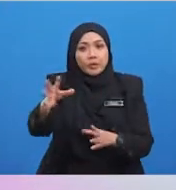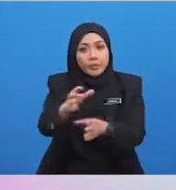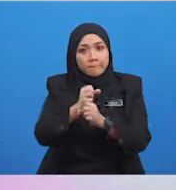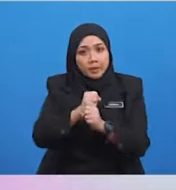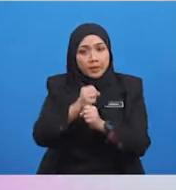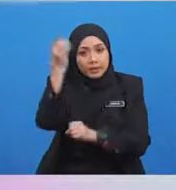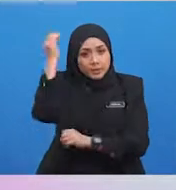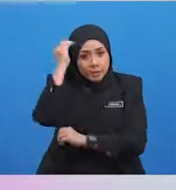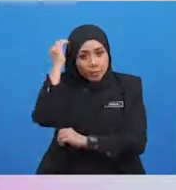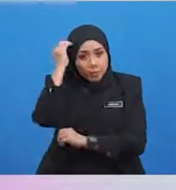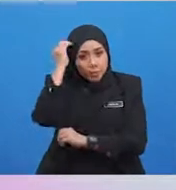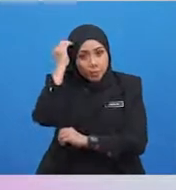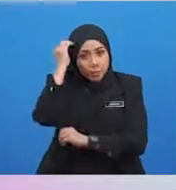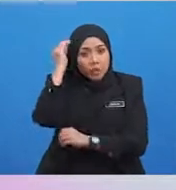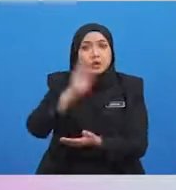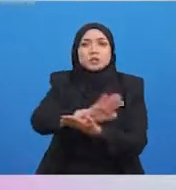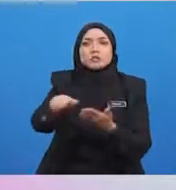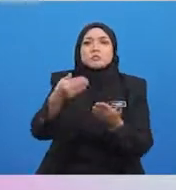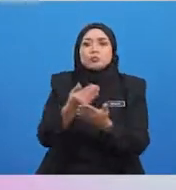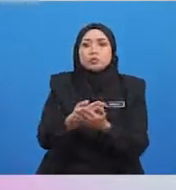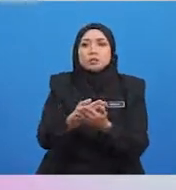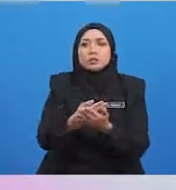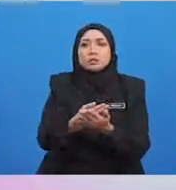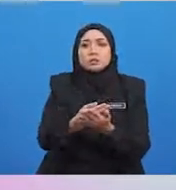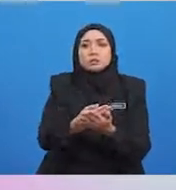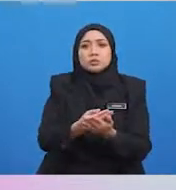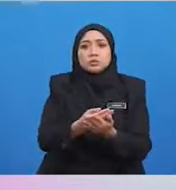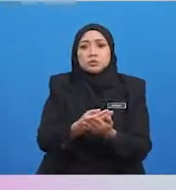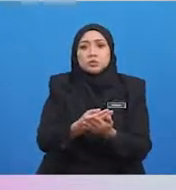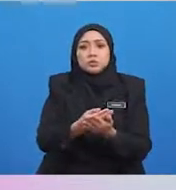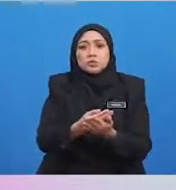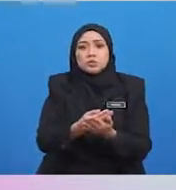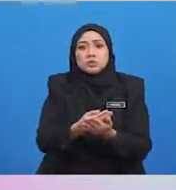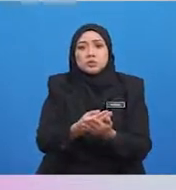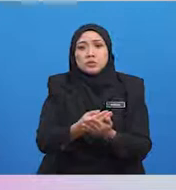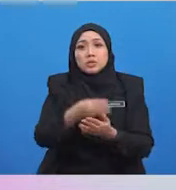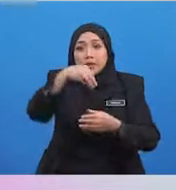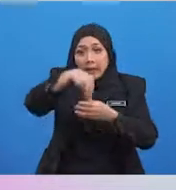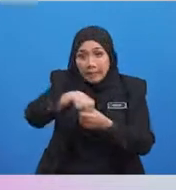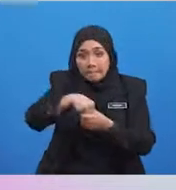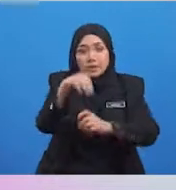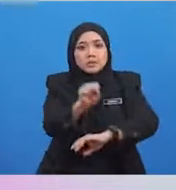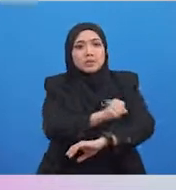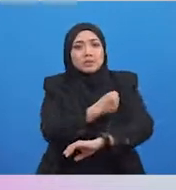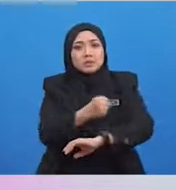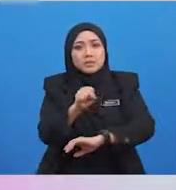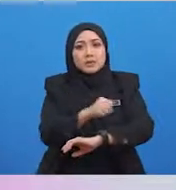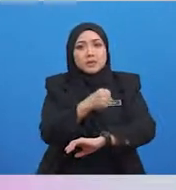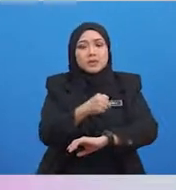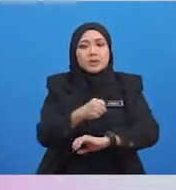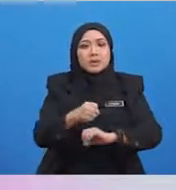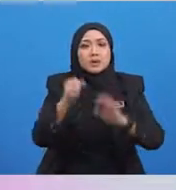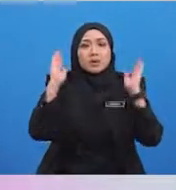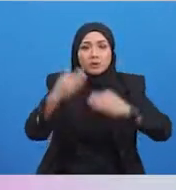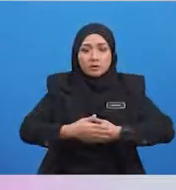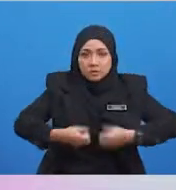dapat menyatakan unsur-unsur sastra yang terdapat dalam sajak-sajadah